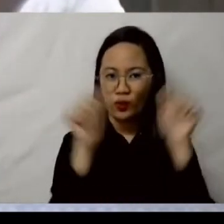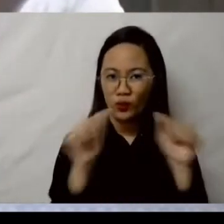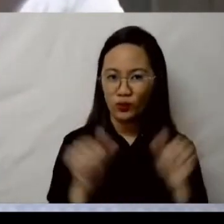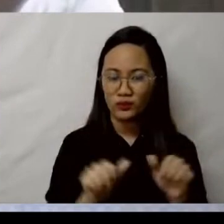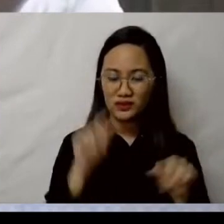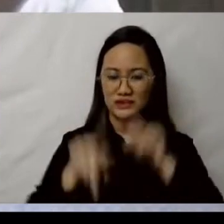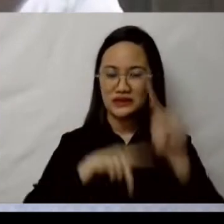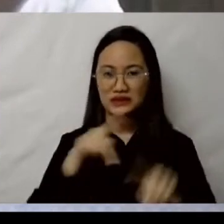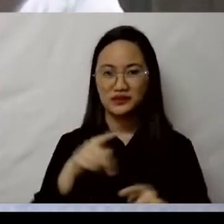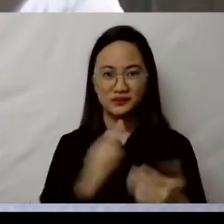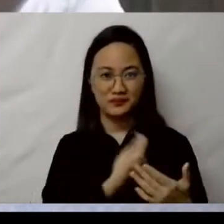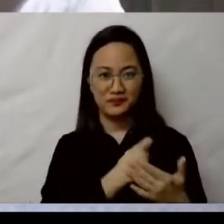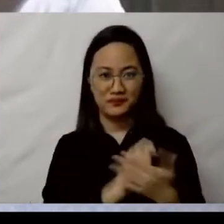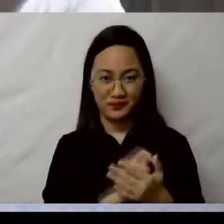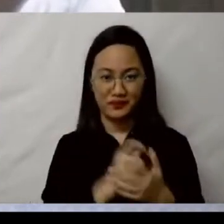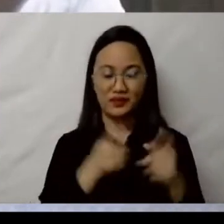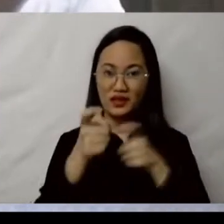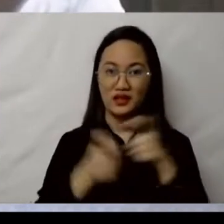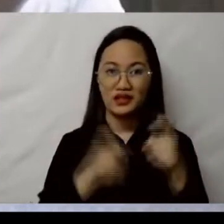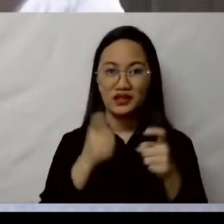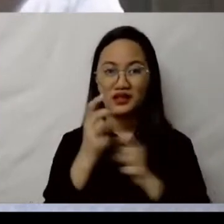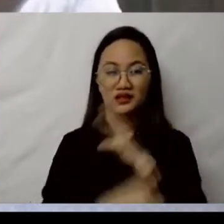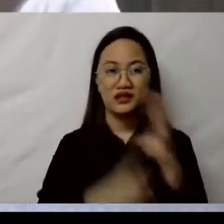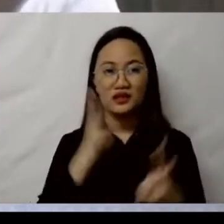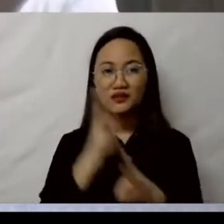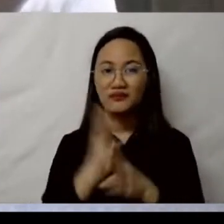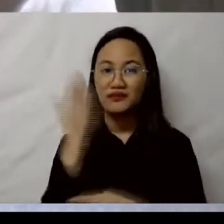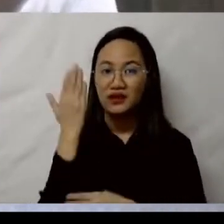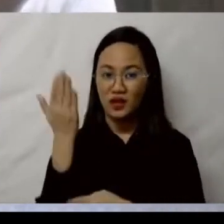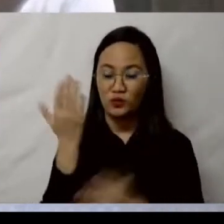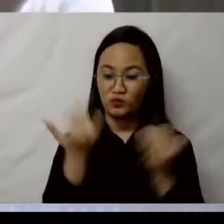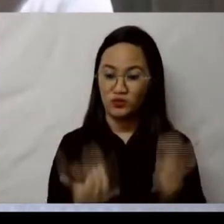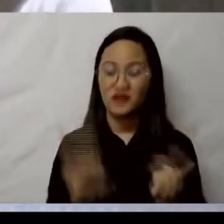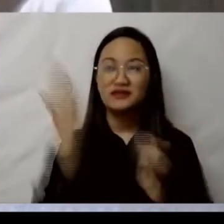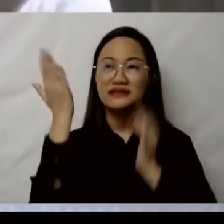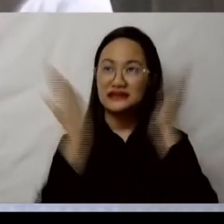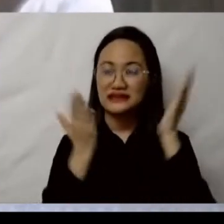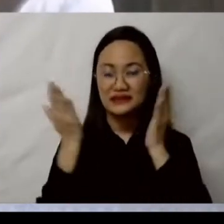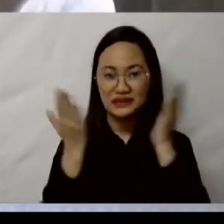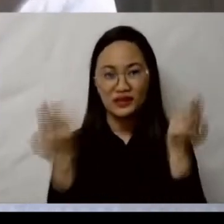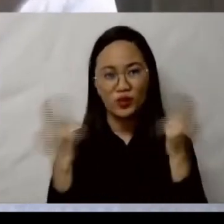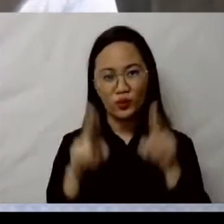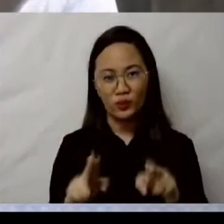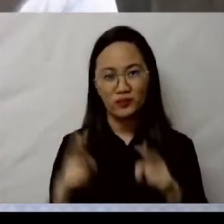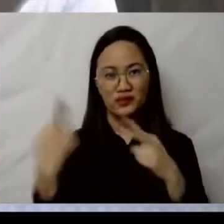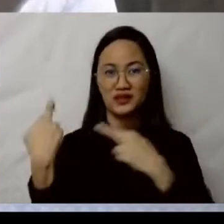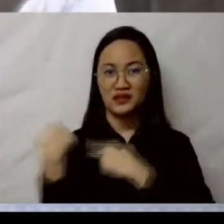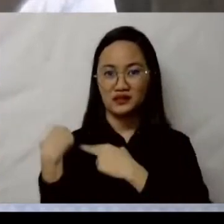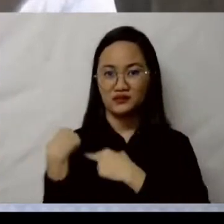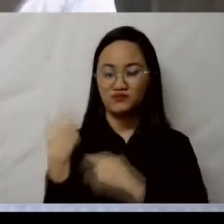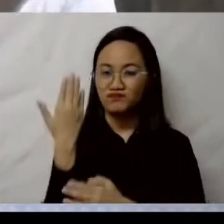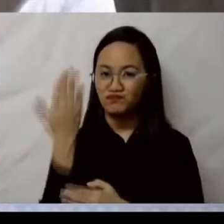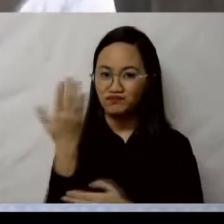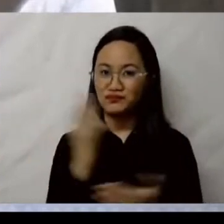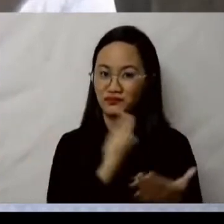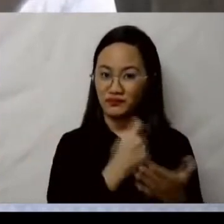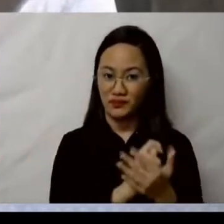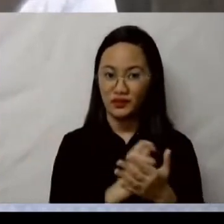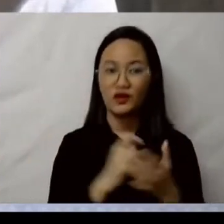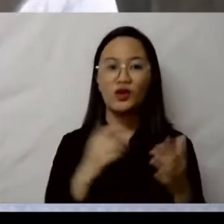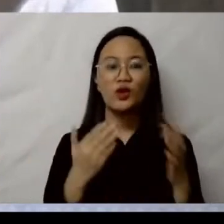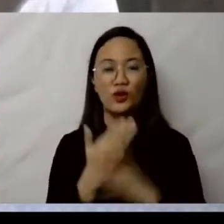siwa sa daigdig. Ikaw ngayon ay pinaglilingkuran sa pagganap sa pananagutan ng iyong pinagtitiwalaan sa pamagitan ng anak mong